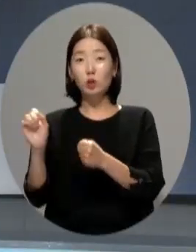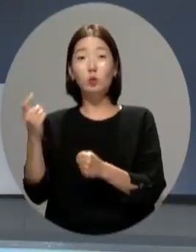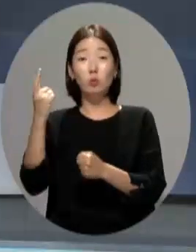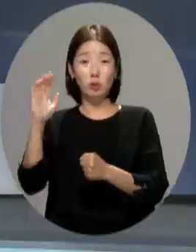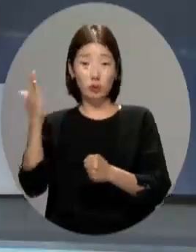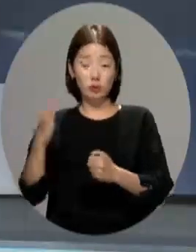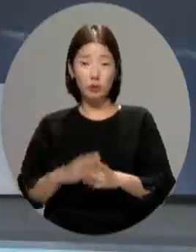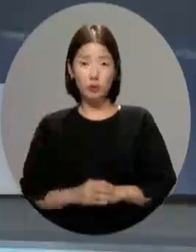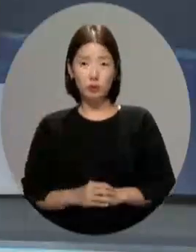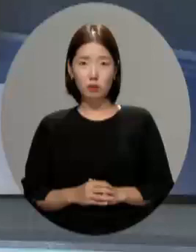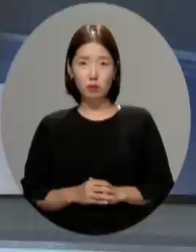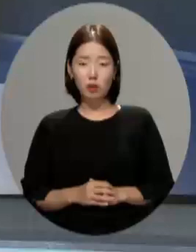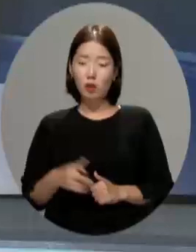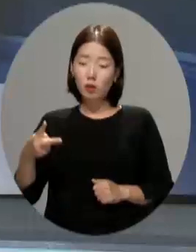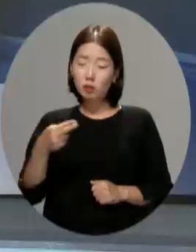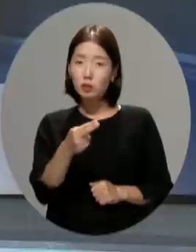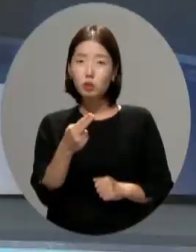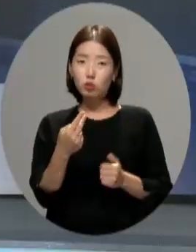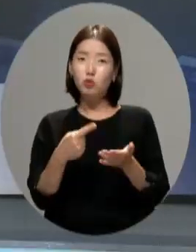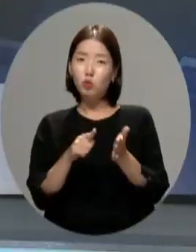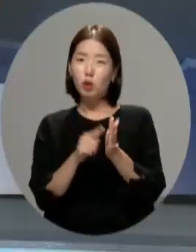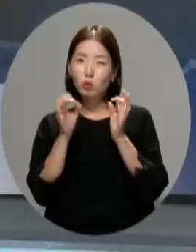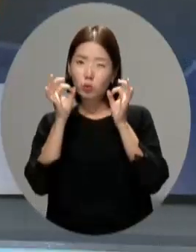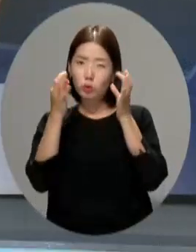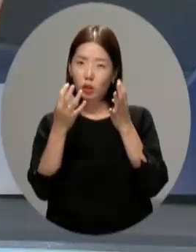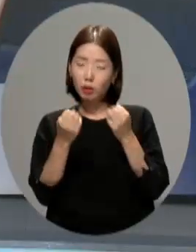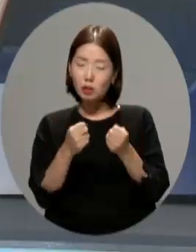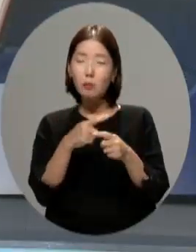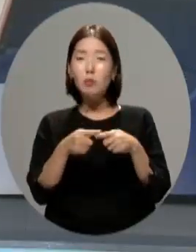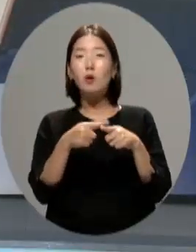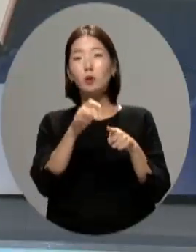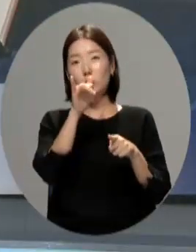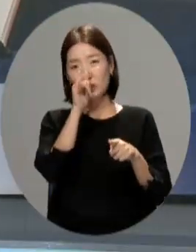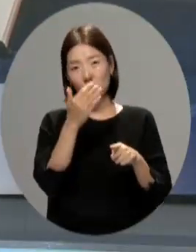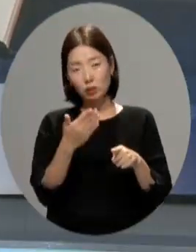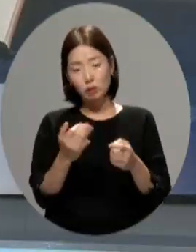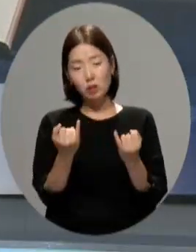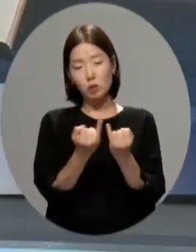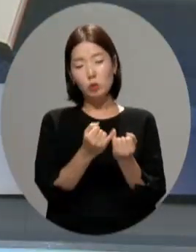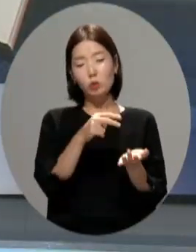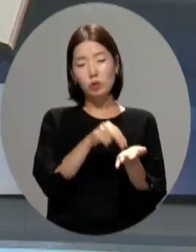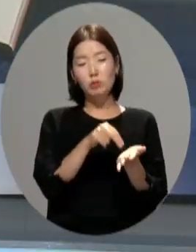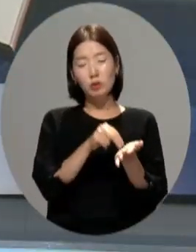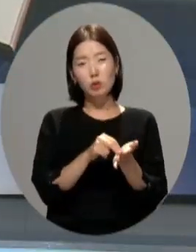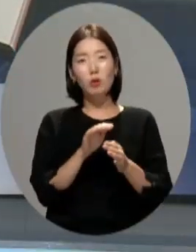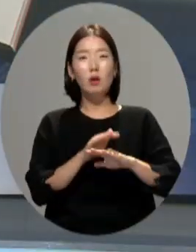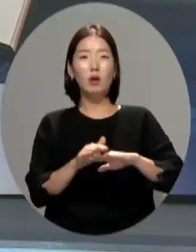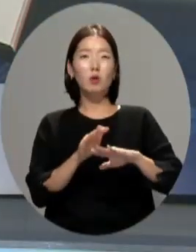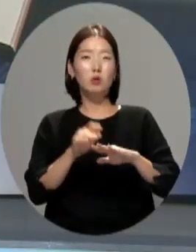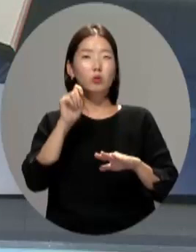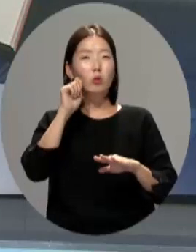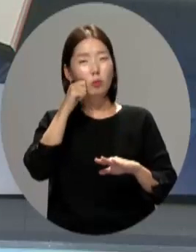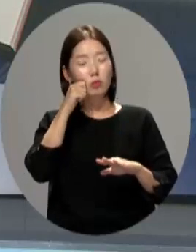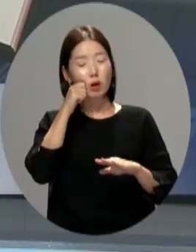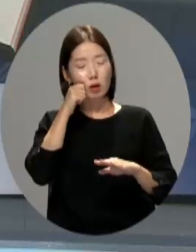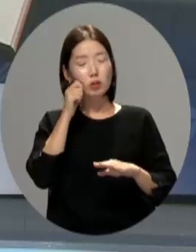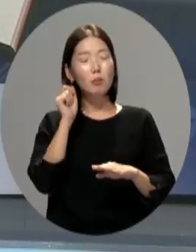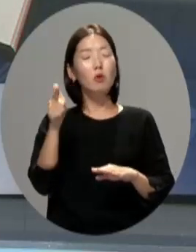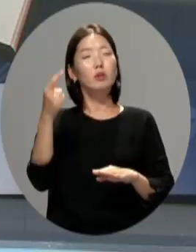됐습니다. 성매매 근절에 기여했다는 평가도 있지만 여성계에선 아직 갈 길이 멀다는 반응도